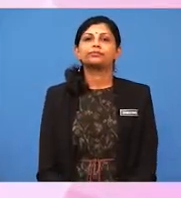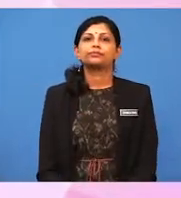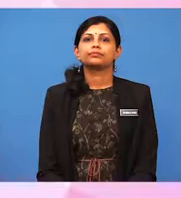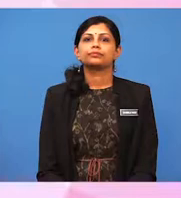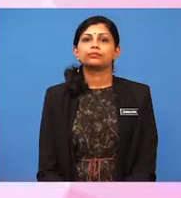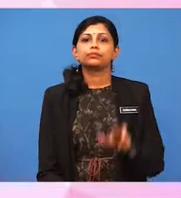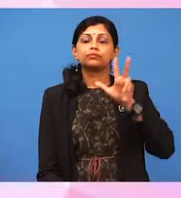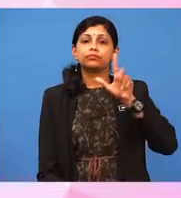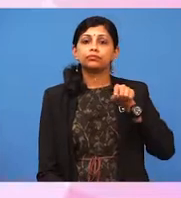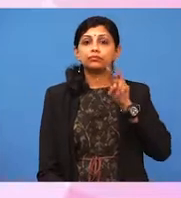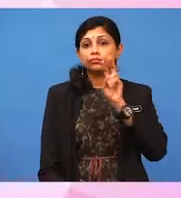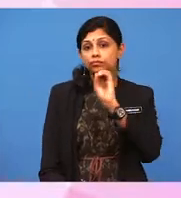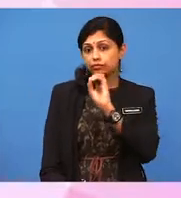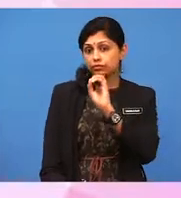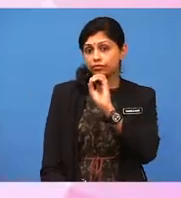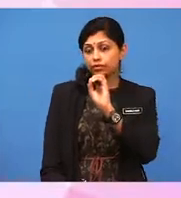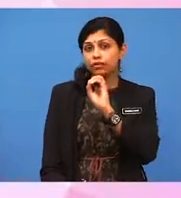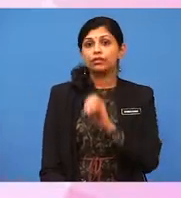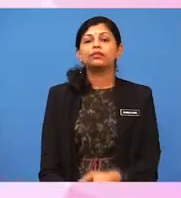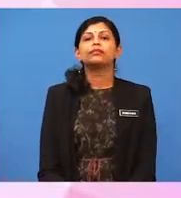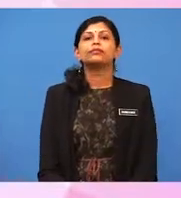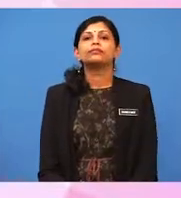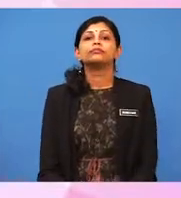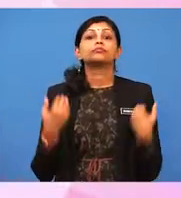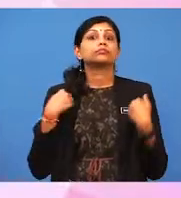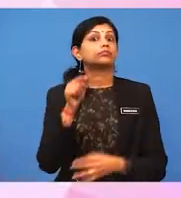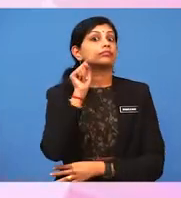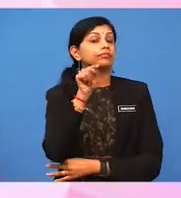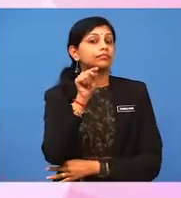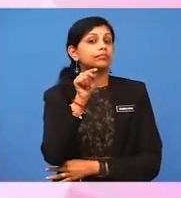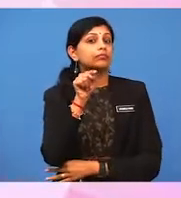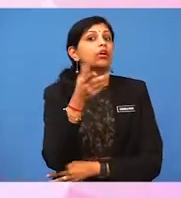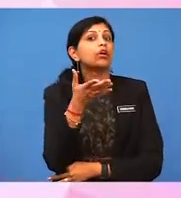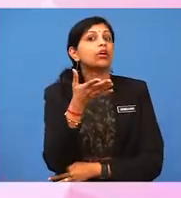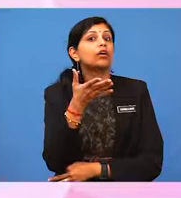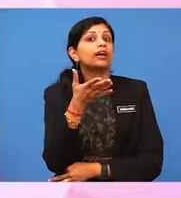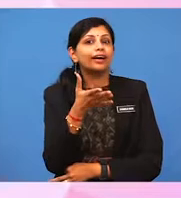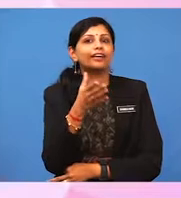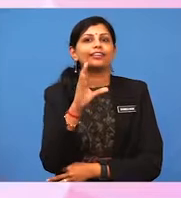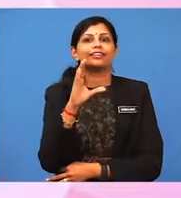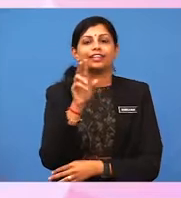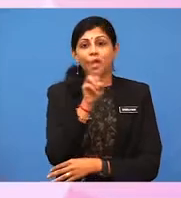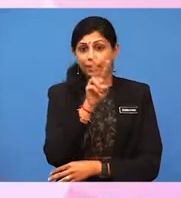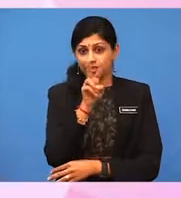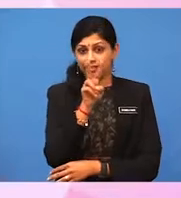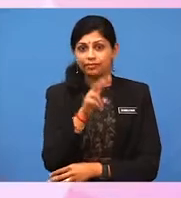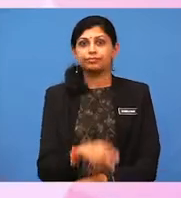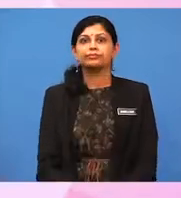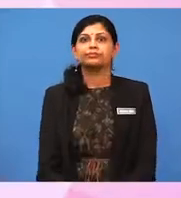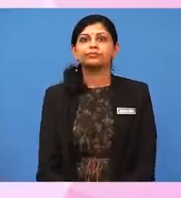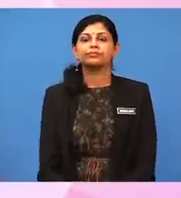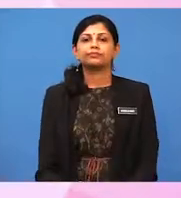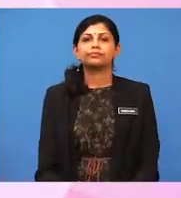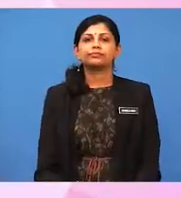Nombor 3.20 adalah nombor dengan titik perpuluhan, maka jenis data adalah double atau